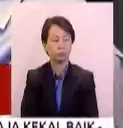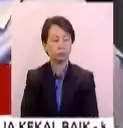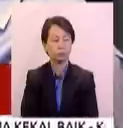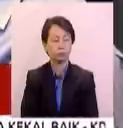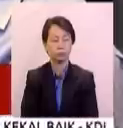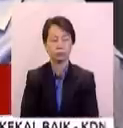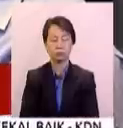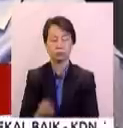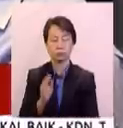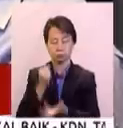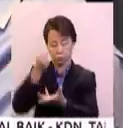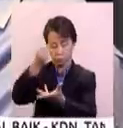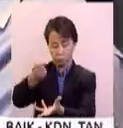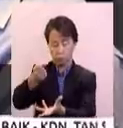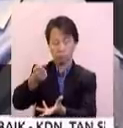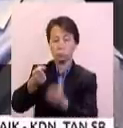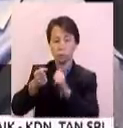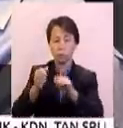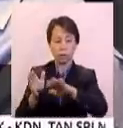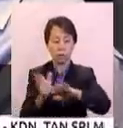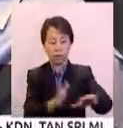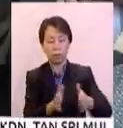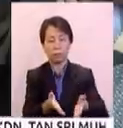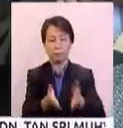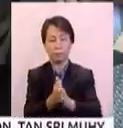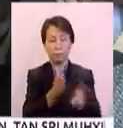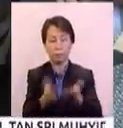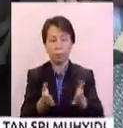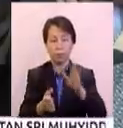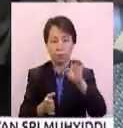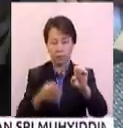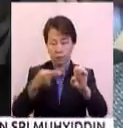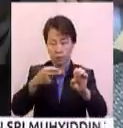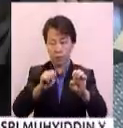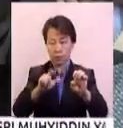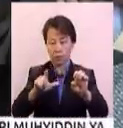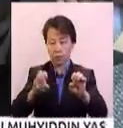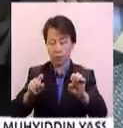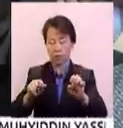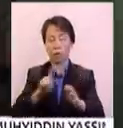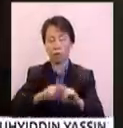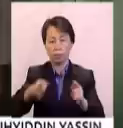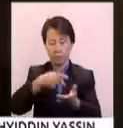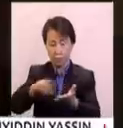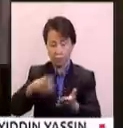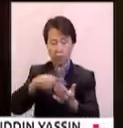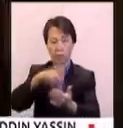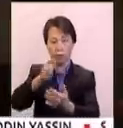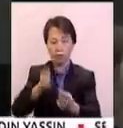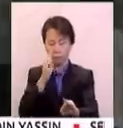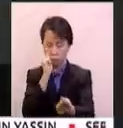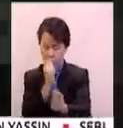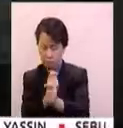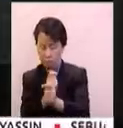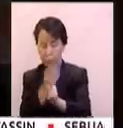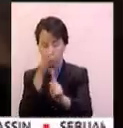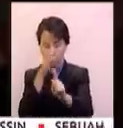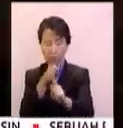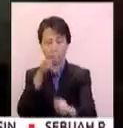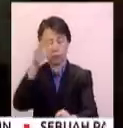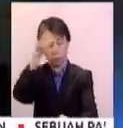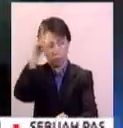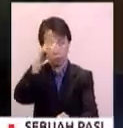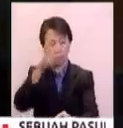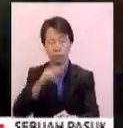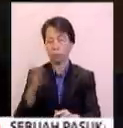Dana ini katanya tidak mengenepikan permohonan dalam perkhidmatan e-hailing asalkan pembiayaan projek mendepati matlamat kerajaan. Beliau berucap